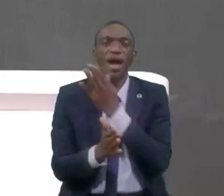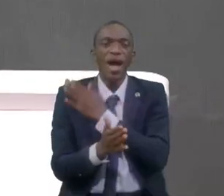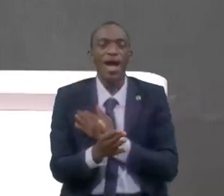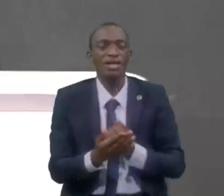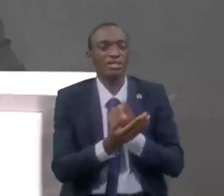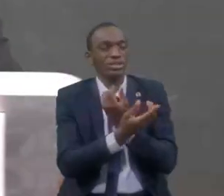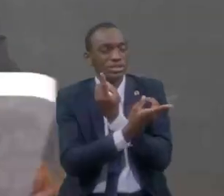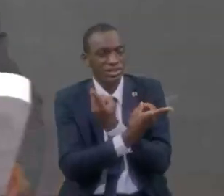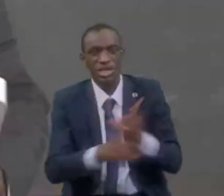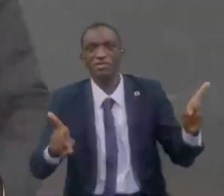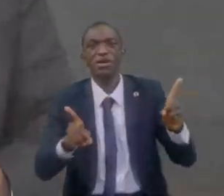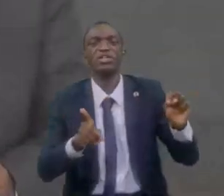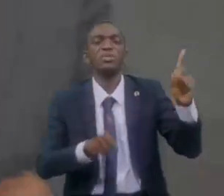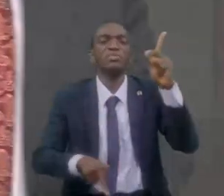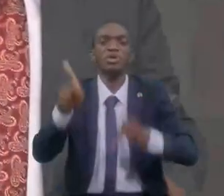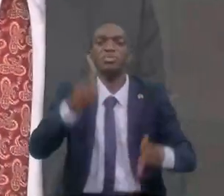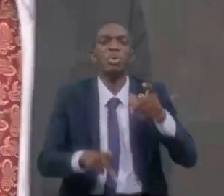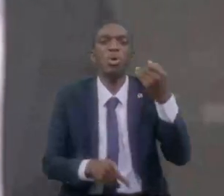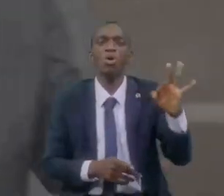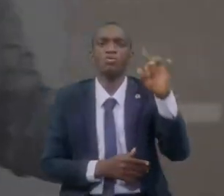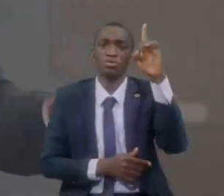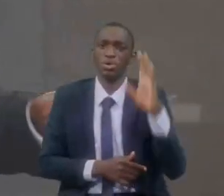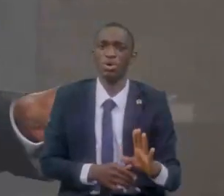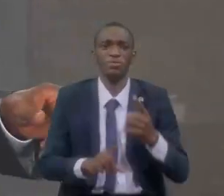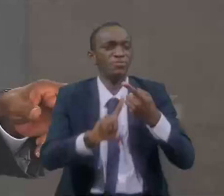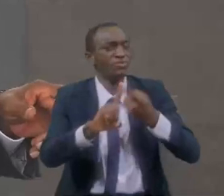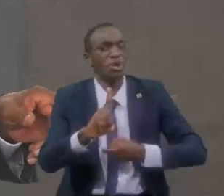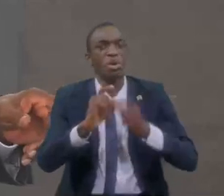et délivre le peuple de Dieu